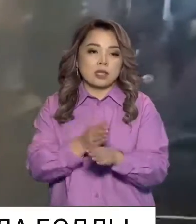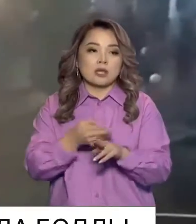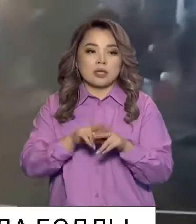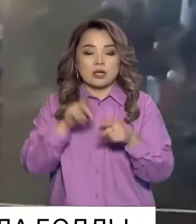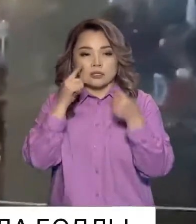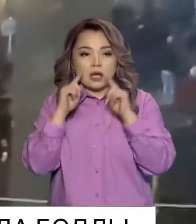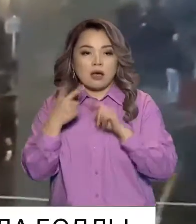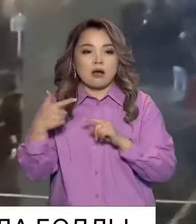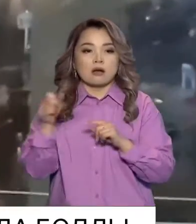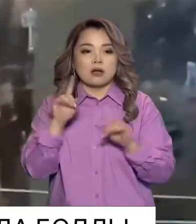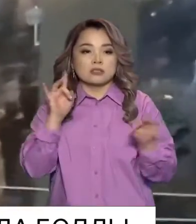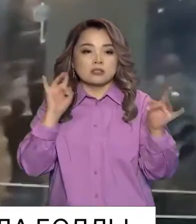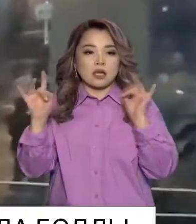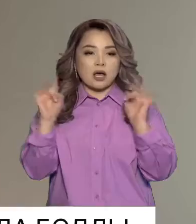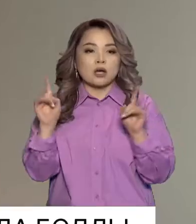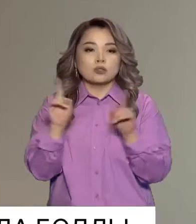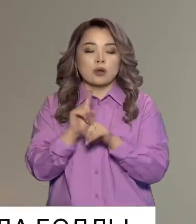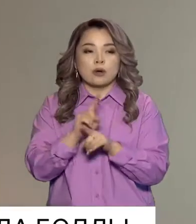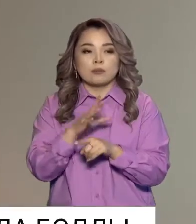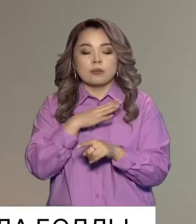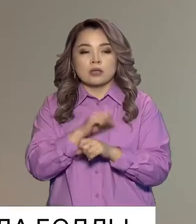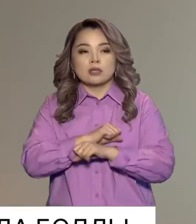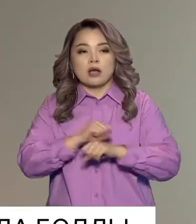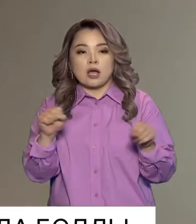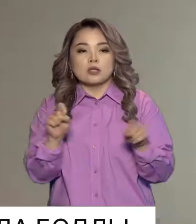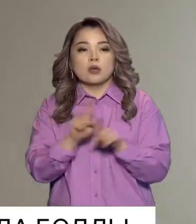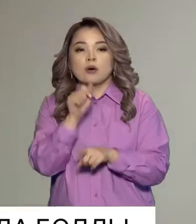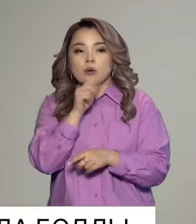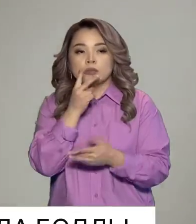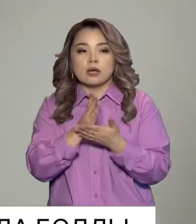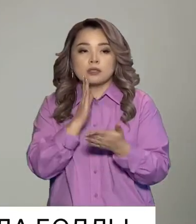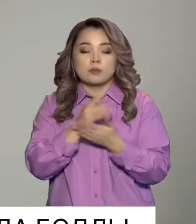көз жасаурататын және газ гранаталарын қолданған.